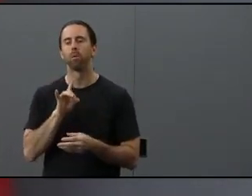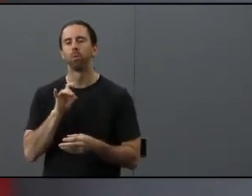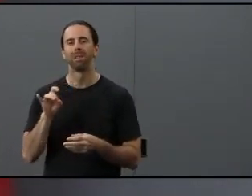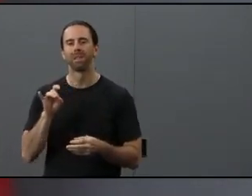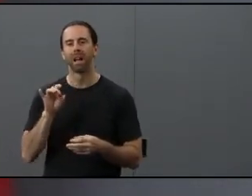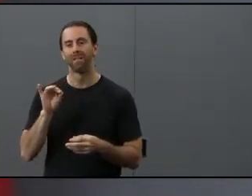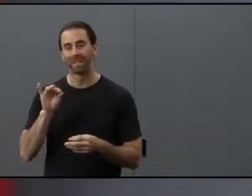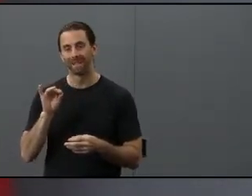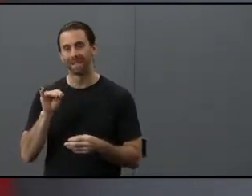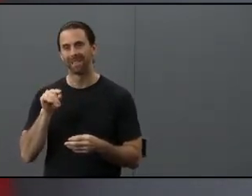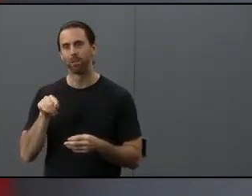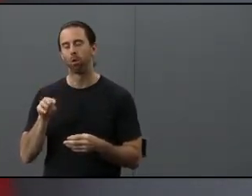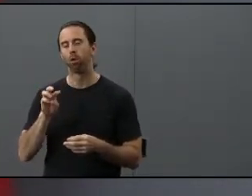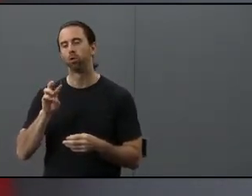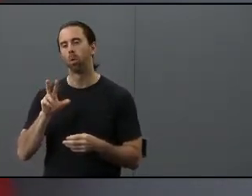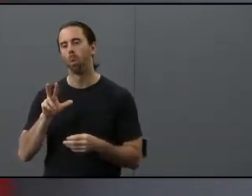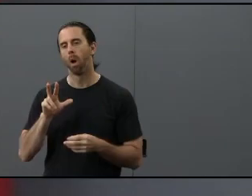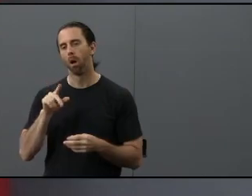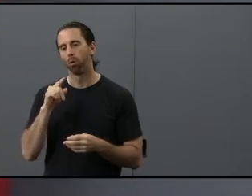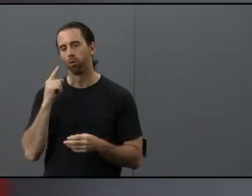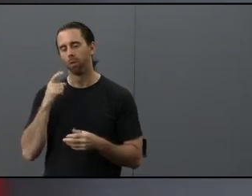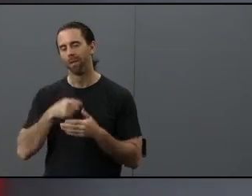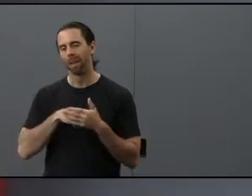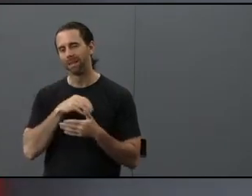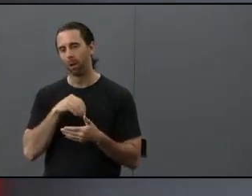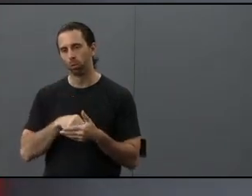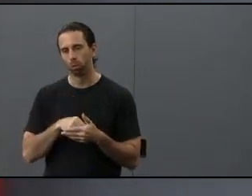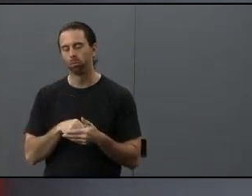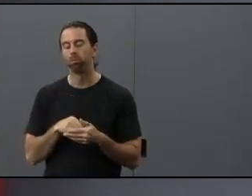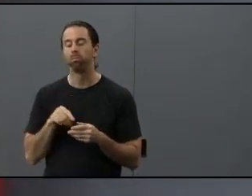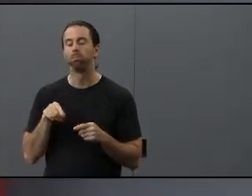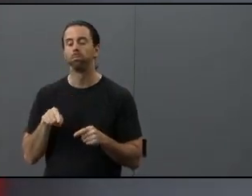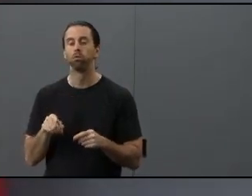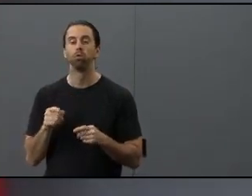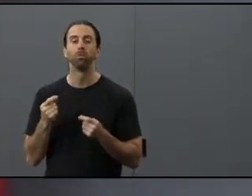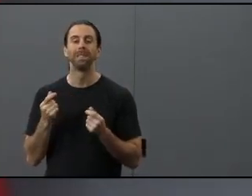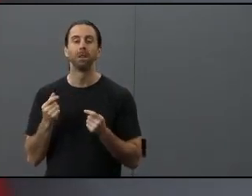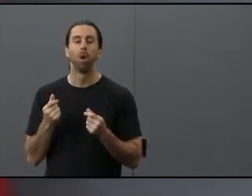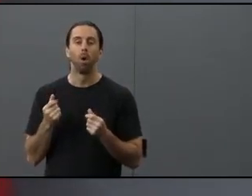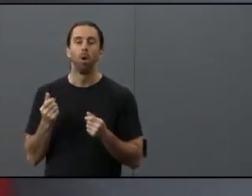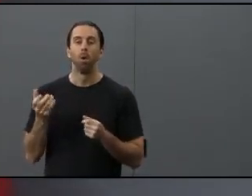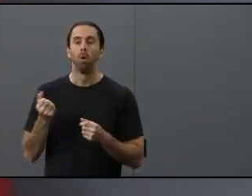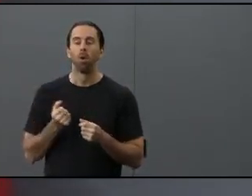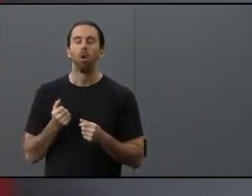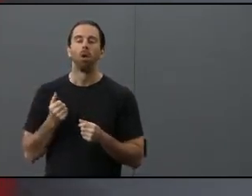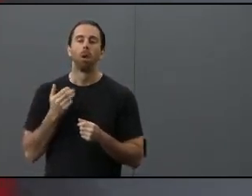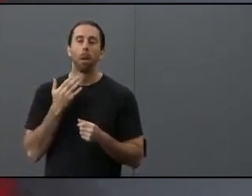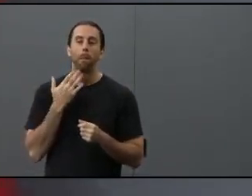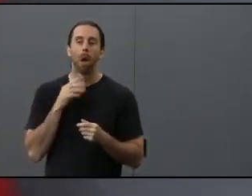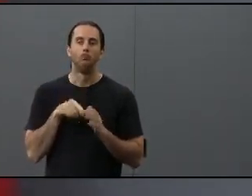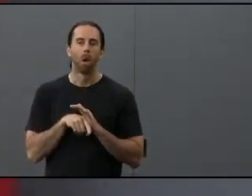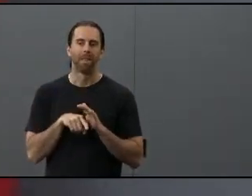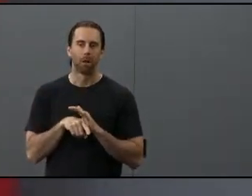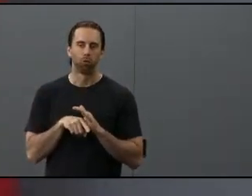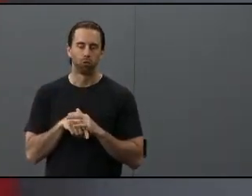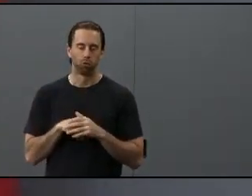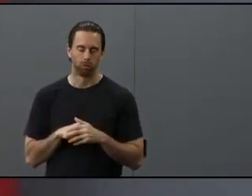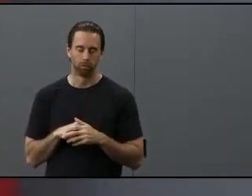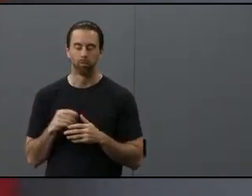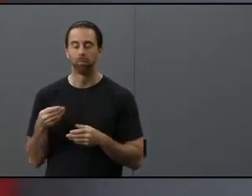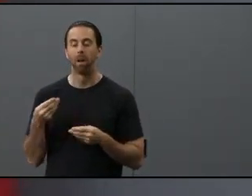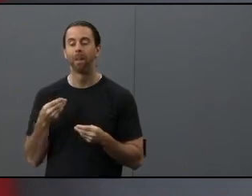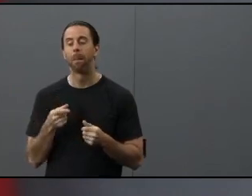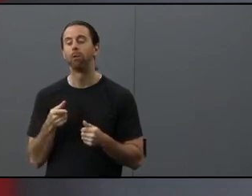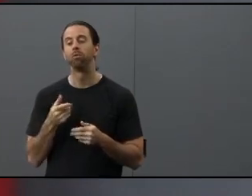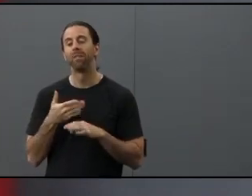199890 et 63 incluant les taxes celle-ci étant la soumission ayant obtenu le meilleur pointage et cette dépense